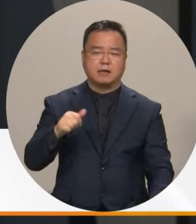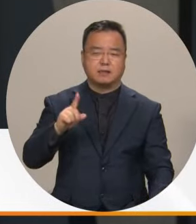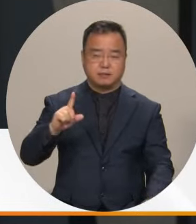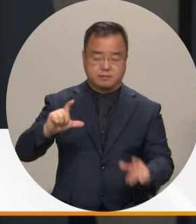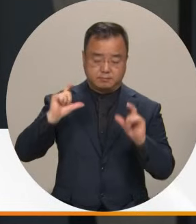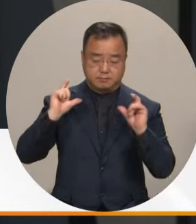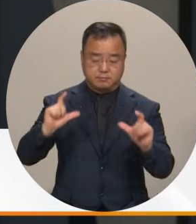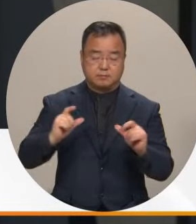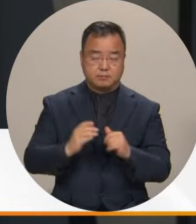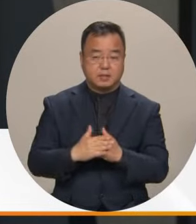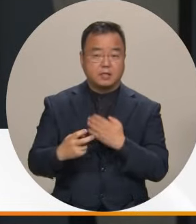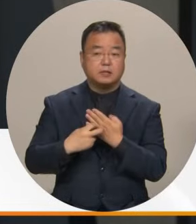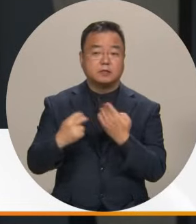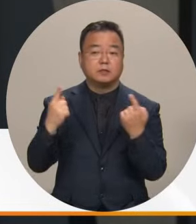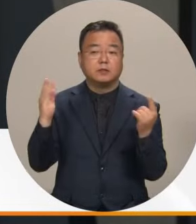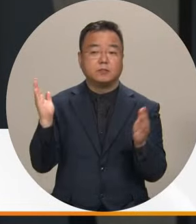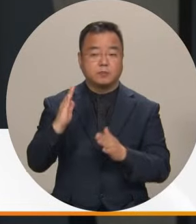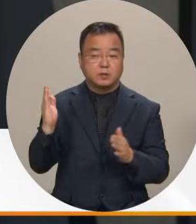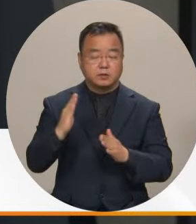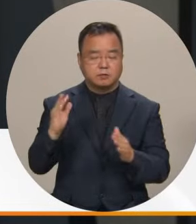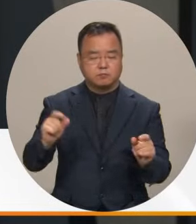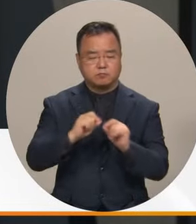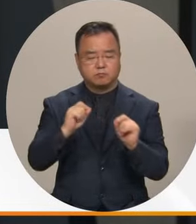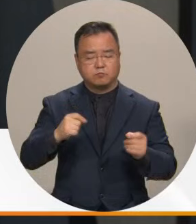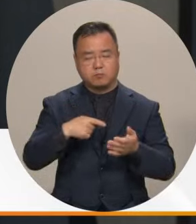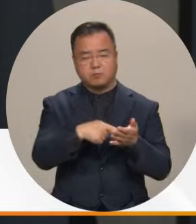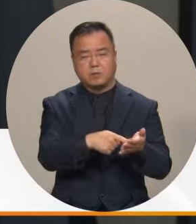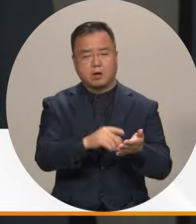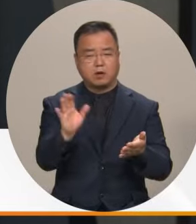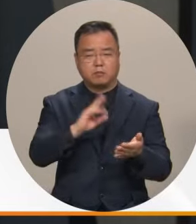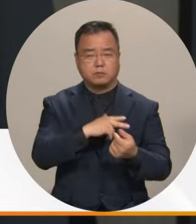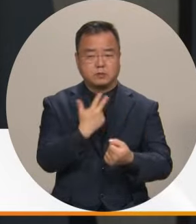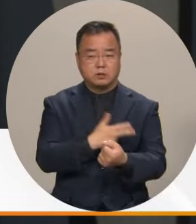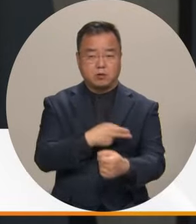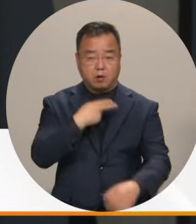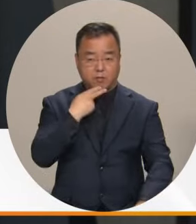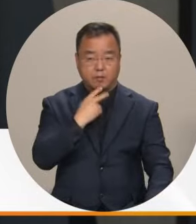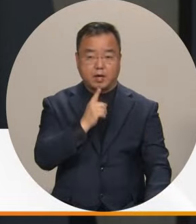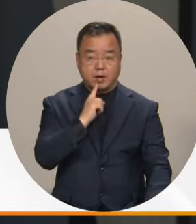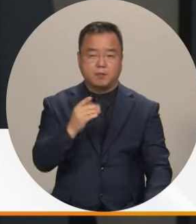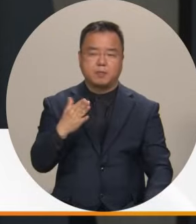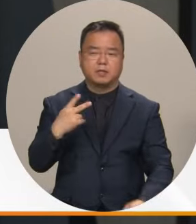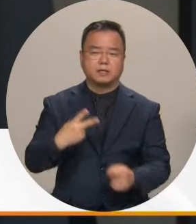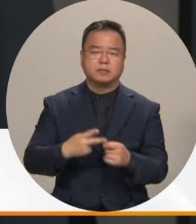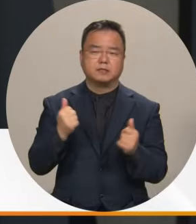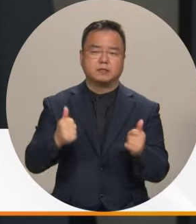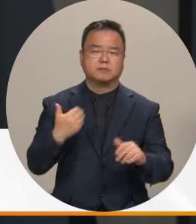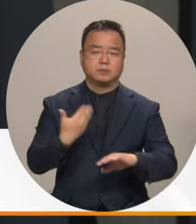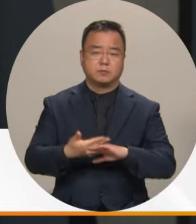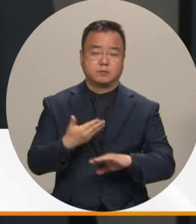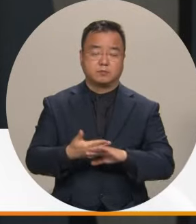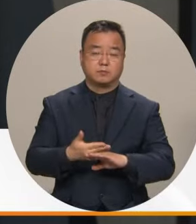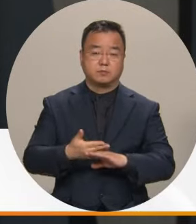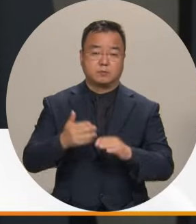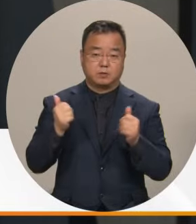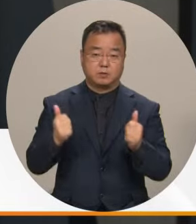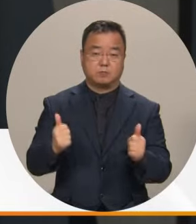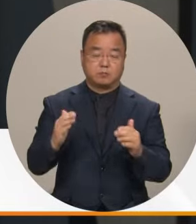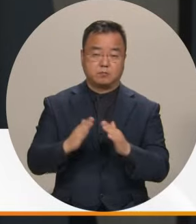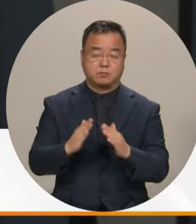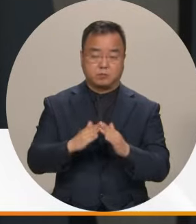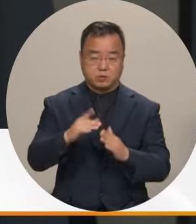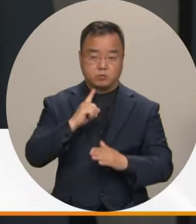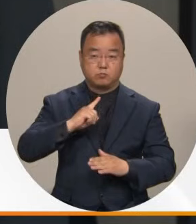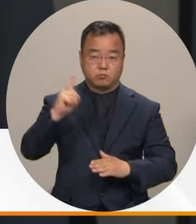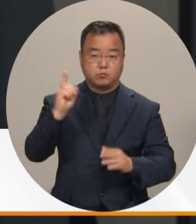등은 결국 가처분 신청을 할 자격이 없 다는 뜻인데 2심은 조금 달랐습니다이 법원은 일단 원고를 구분